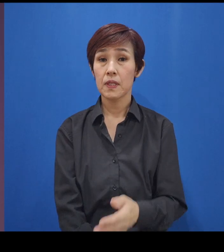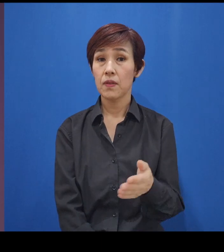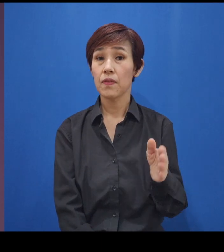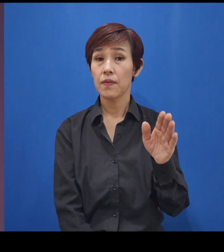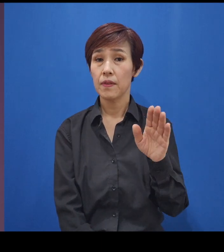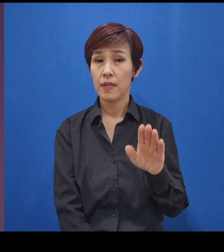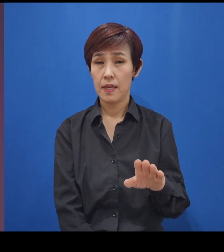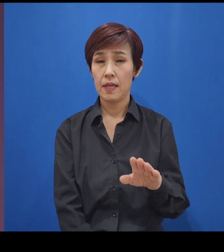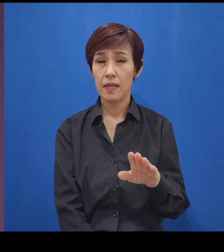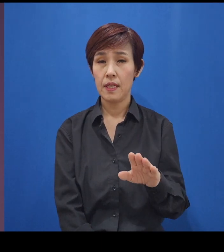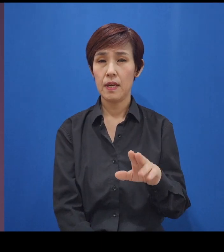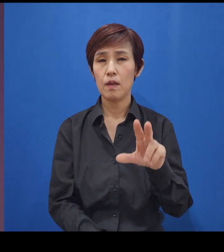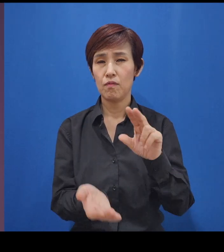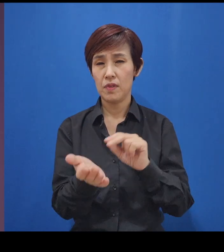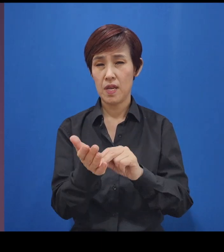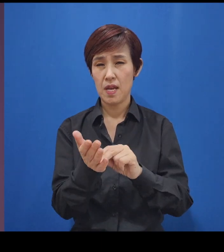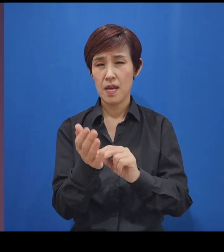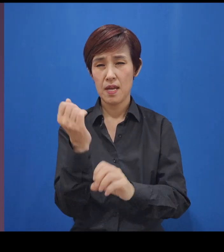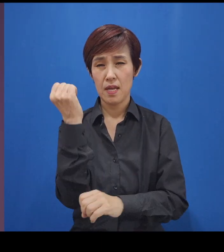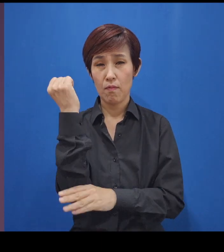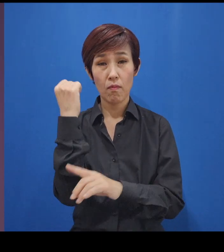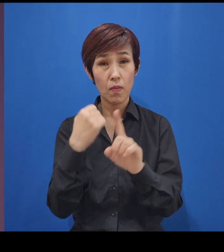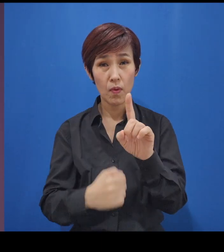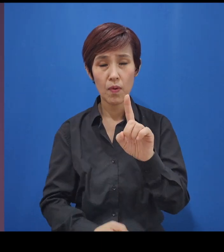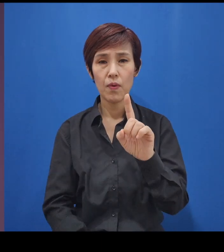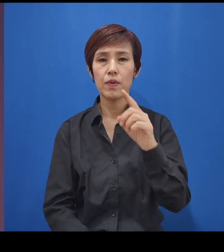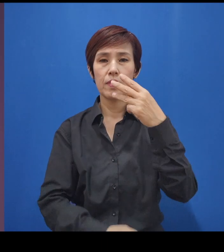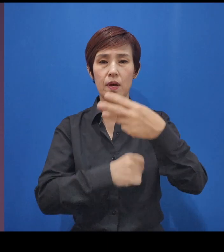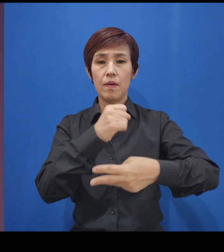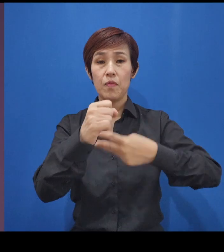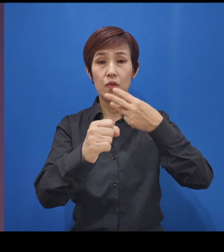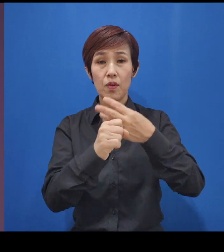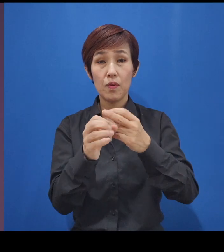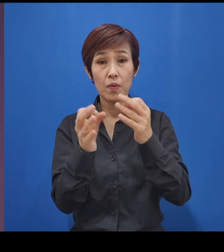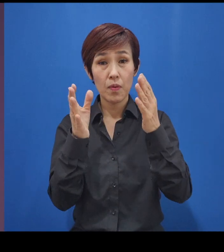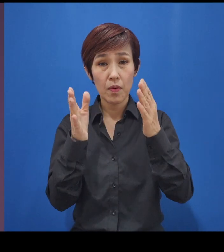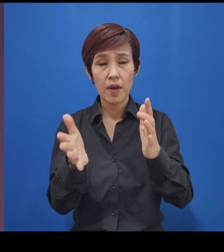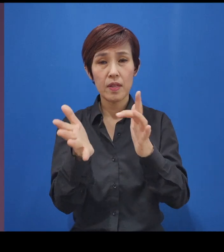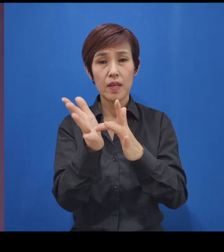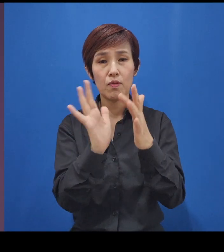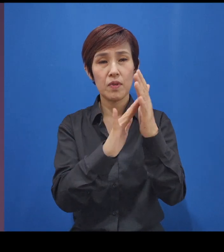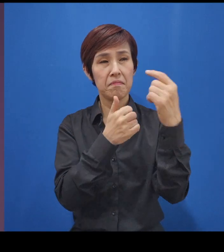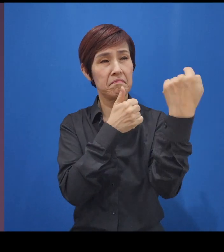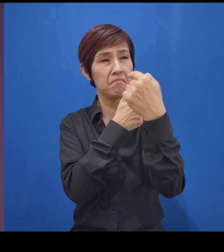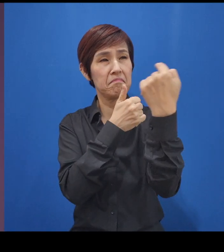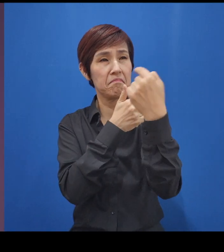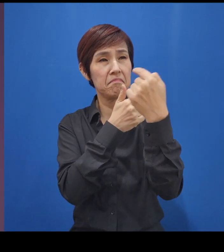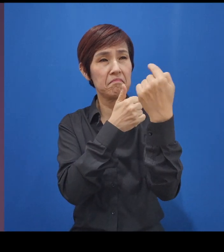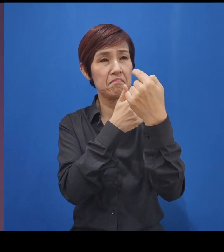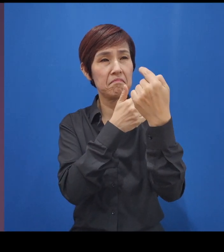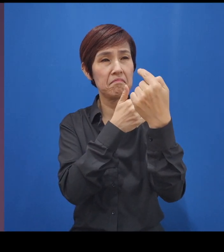그러나 그보다 더 본질적인 문제, 3년 동안 예수님으로부터 배우지 않았어요.